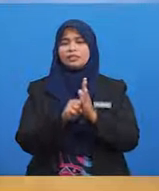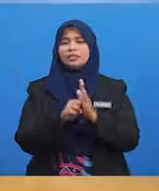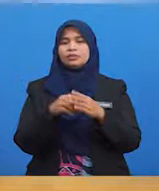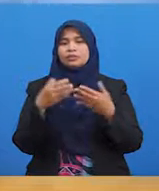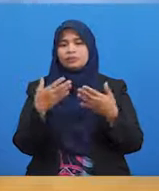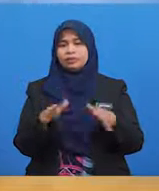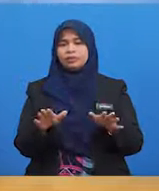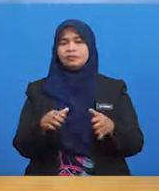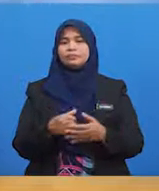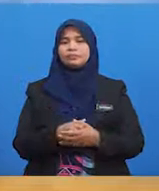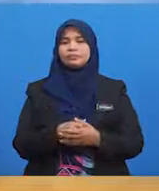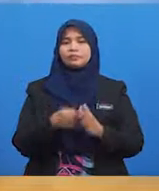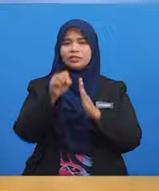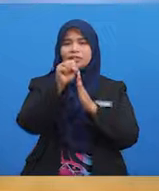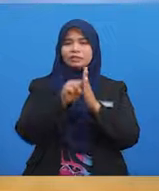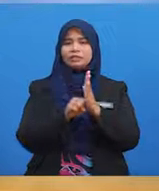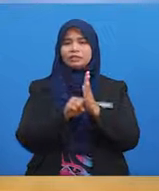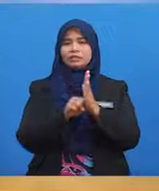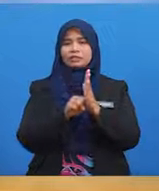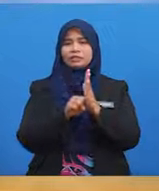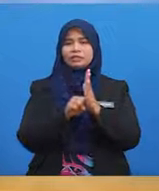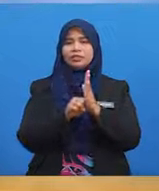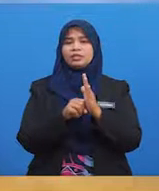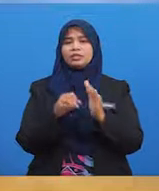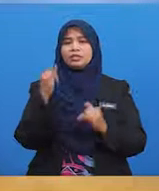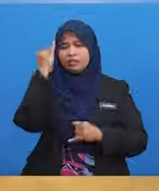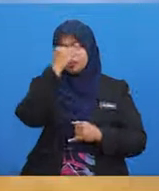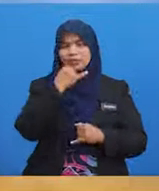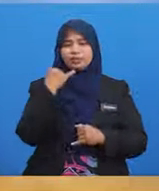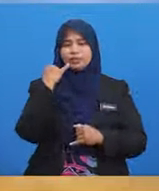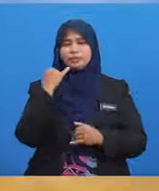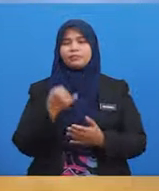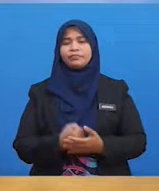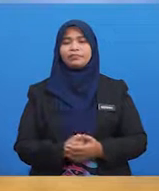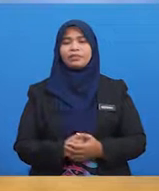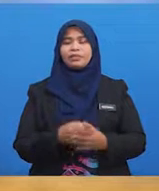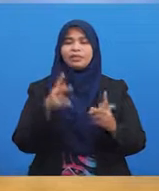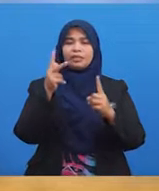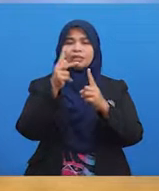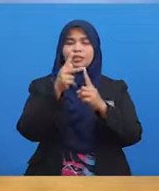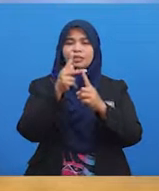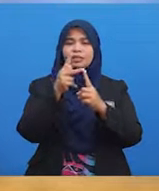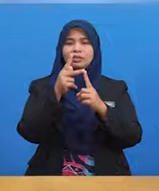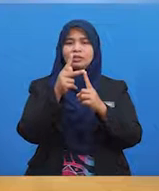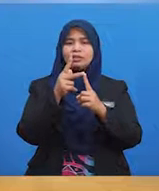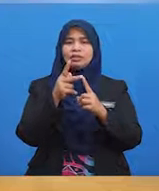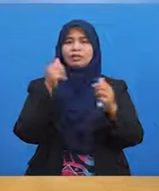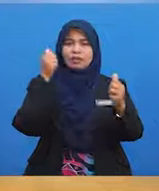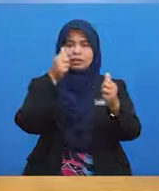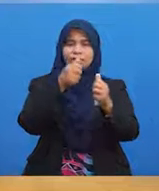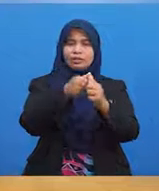sudah, se indah, ke